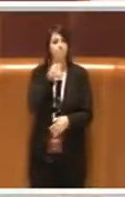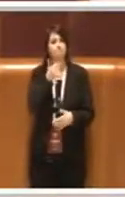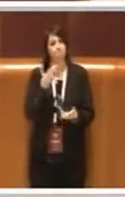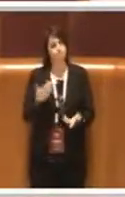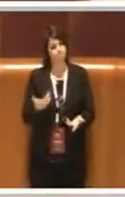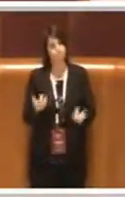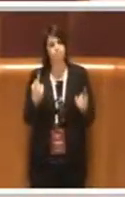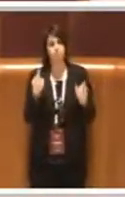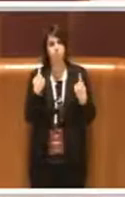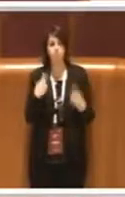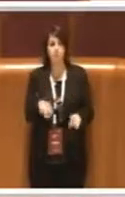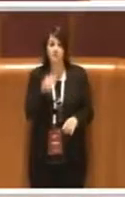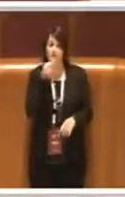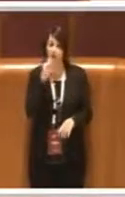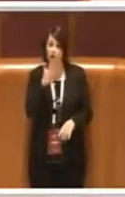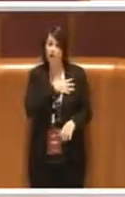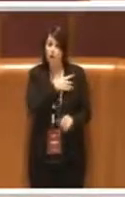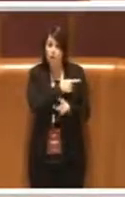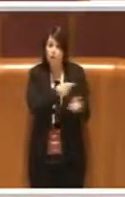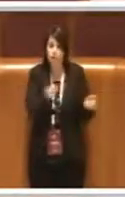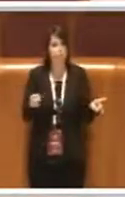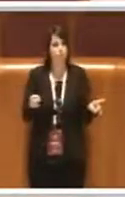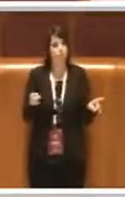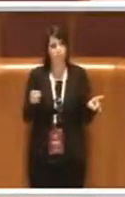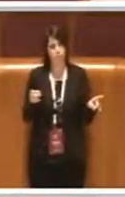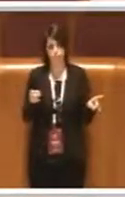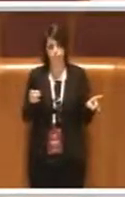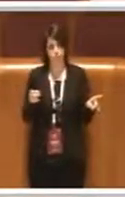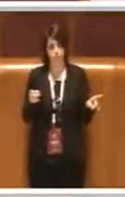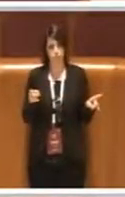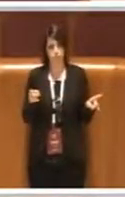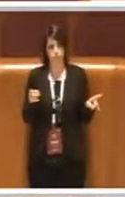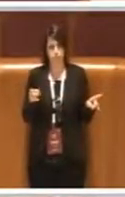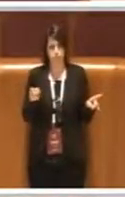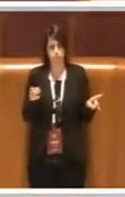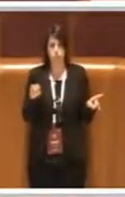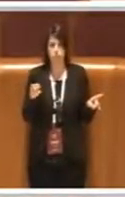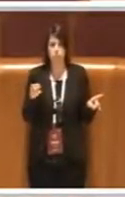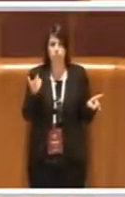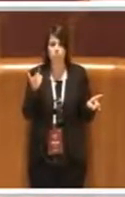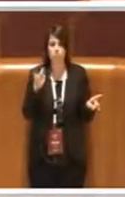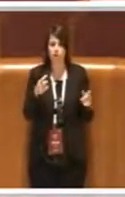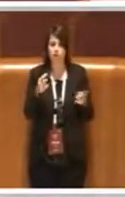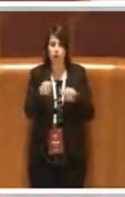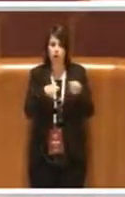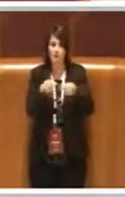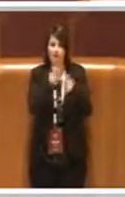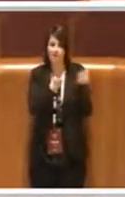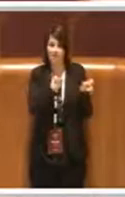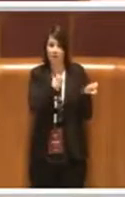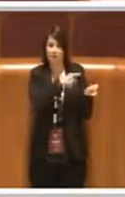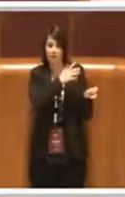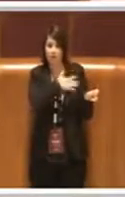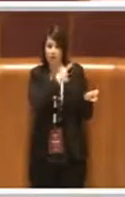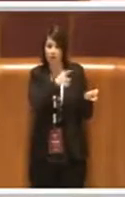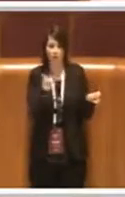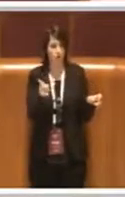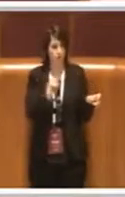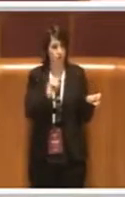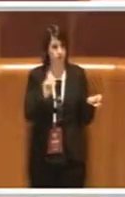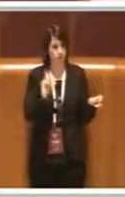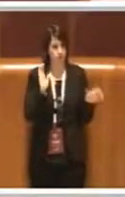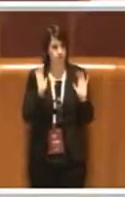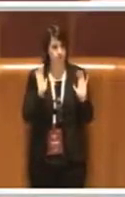una colpa che possiamo addossare ai commercianti, è sicuramente